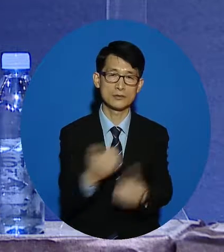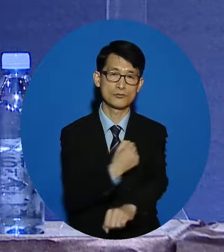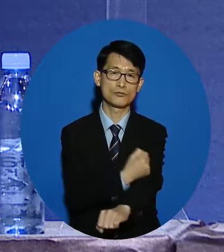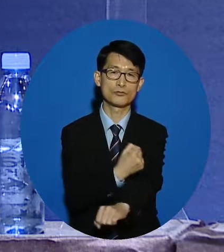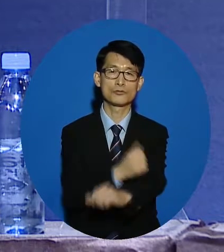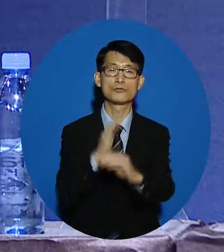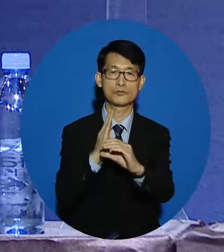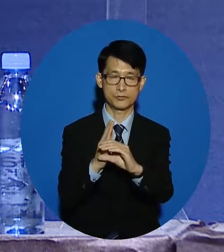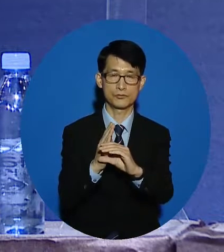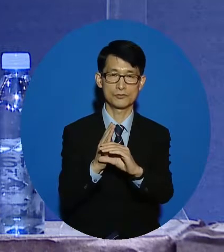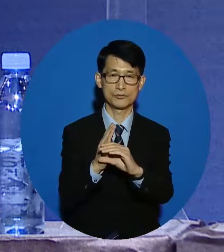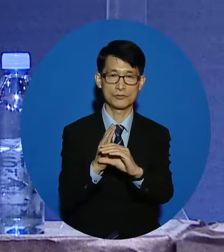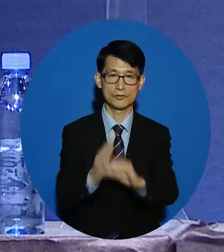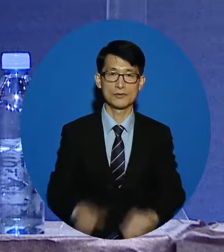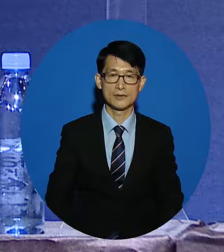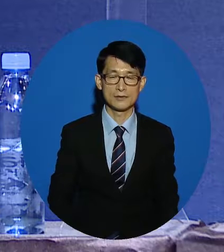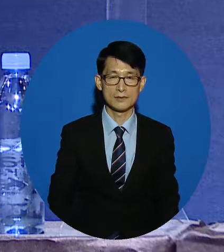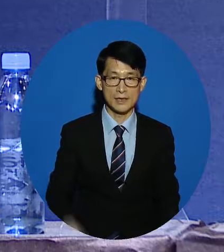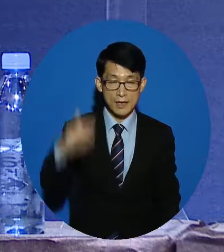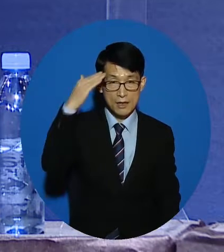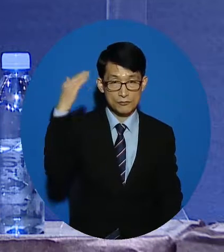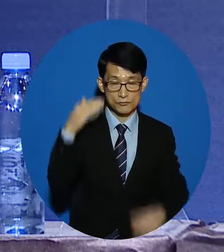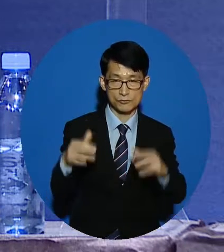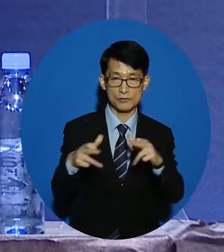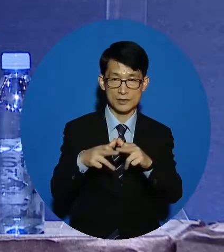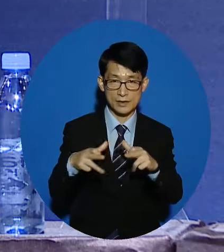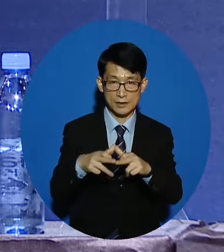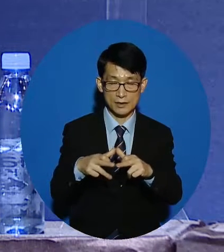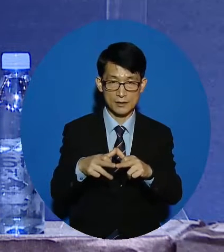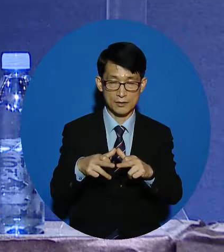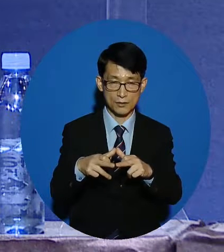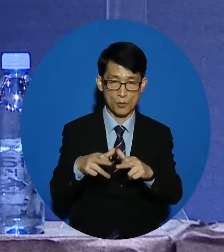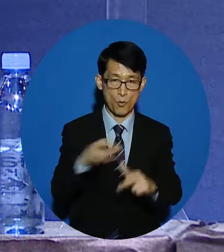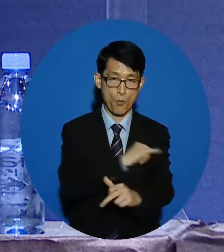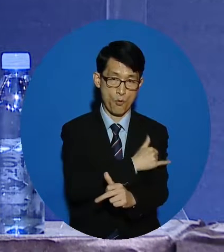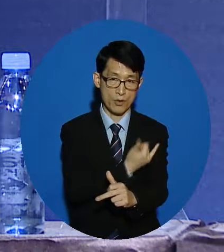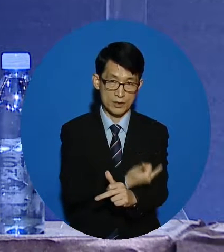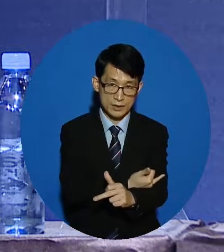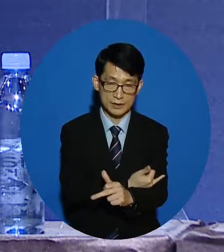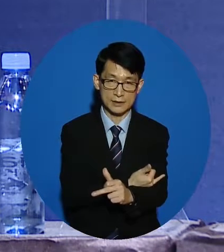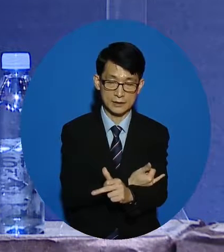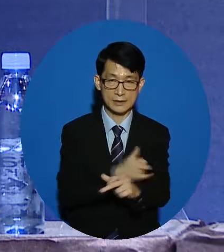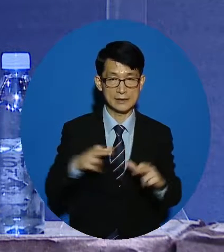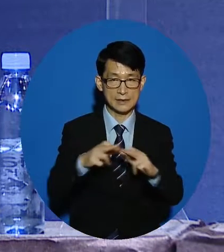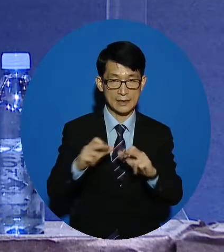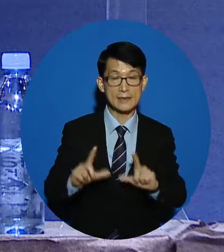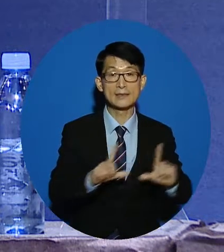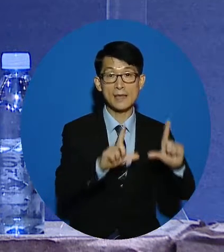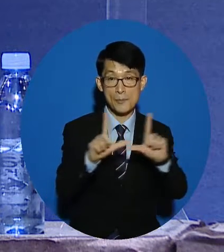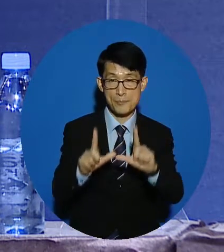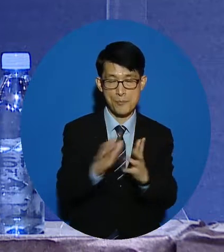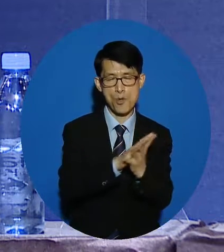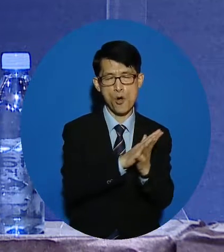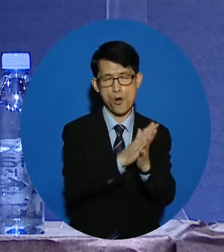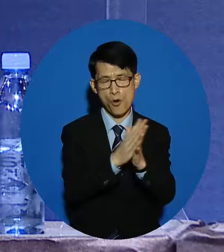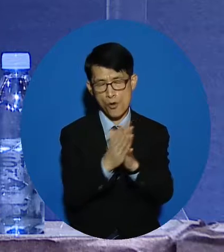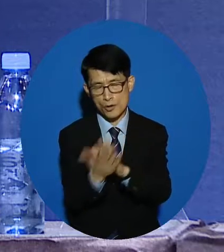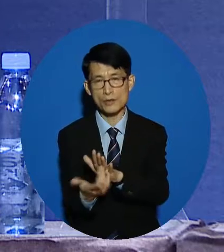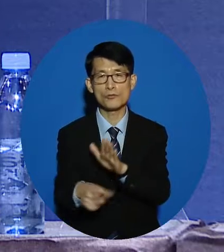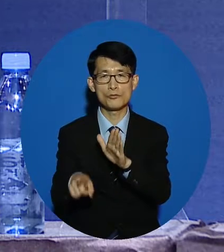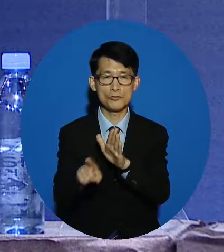그리고 한국의 우리 장애인들의 삶에 많은 변화를 가져오게